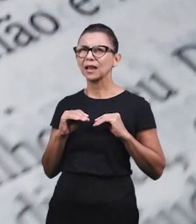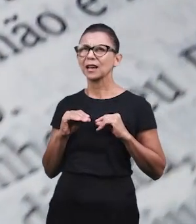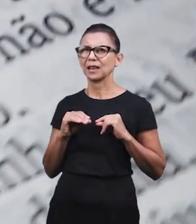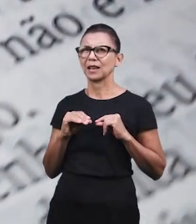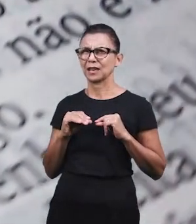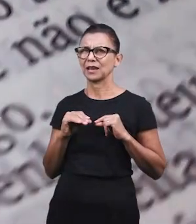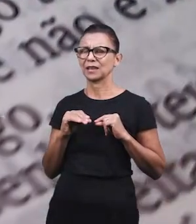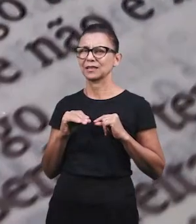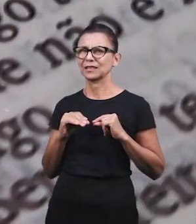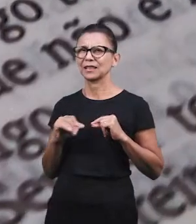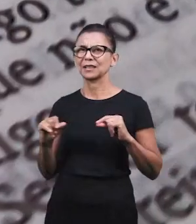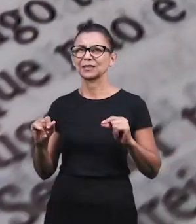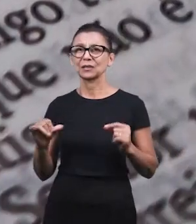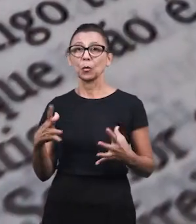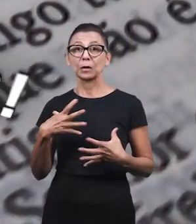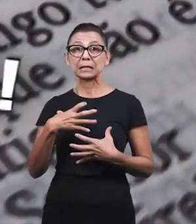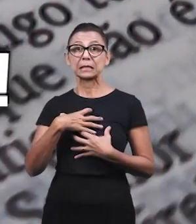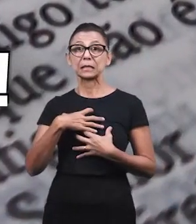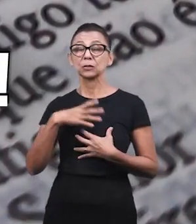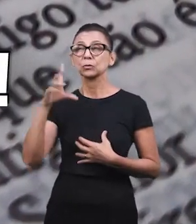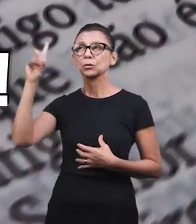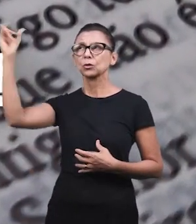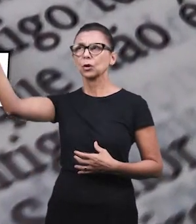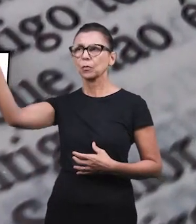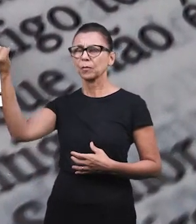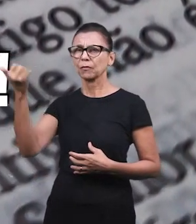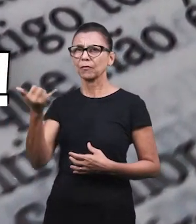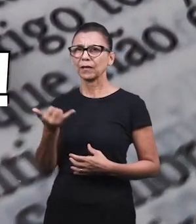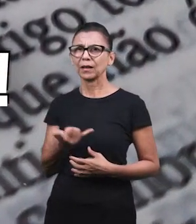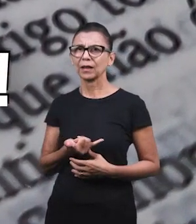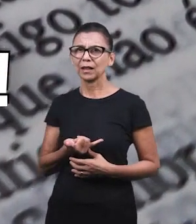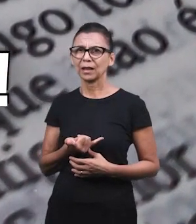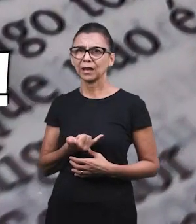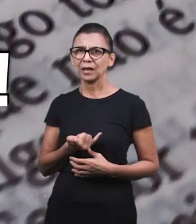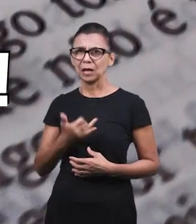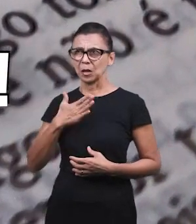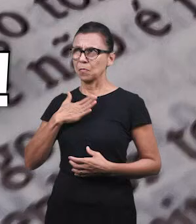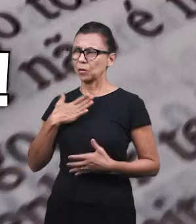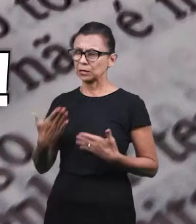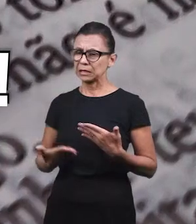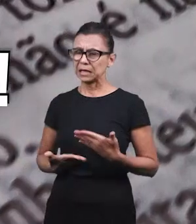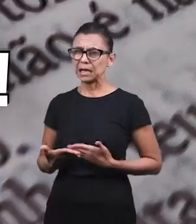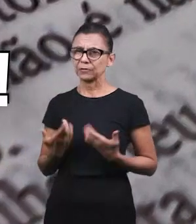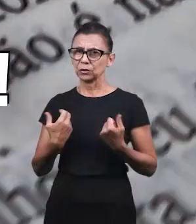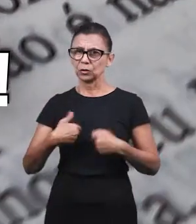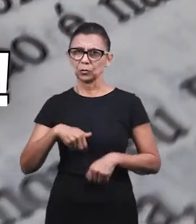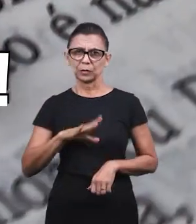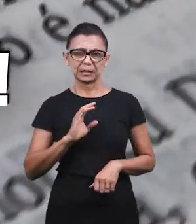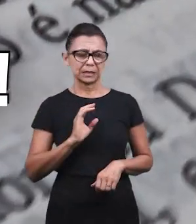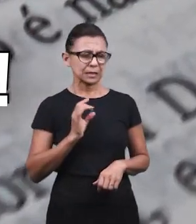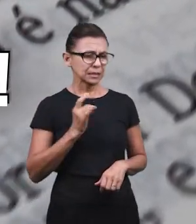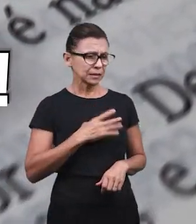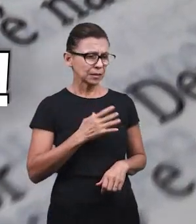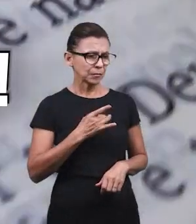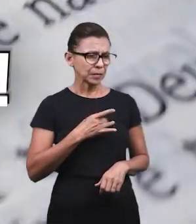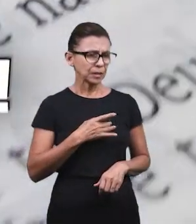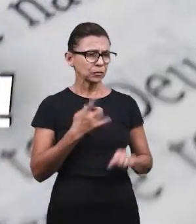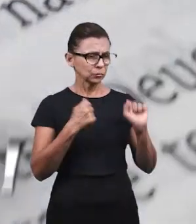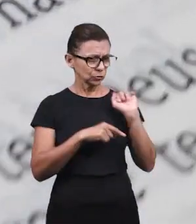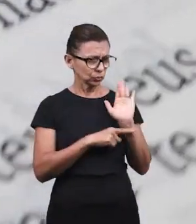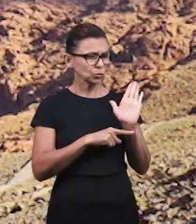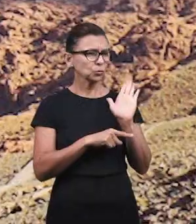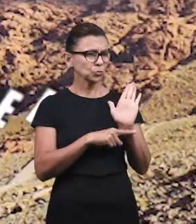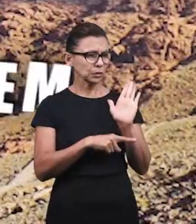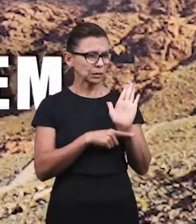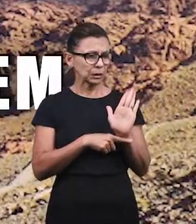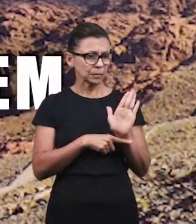звучит. Мой сын, не бойся, слуга мой, не бойся, я Тебе помогу.